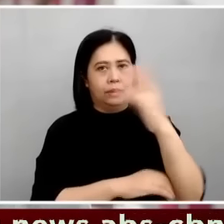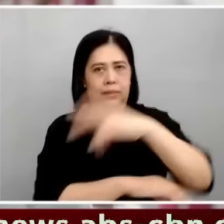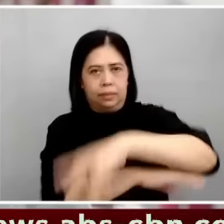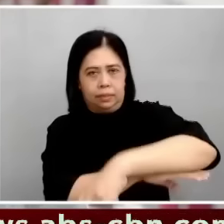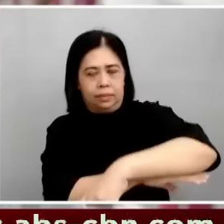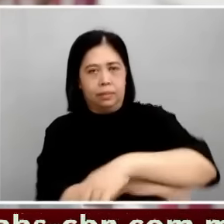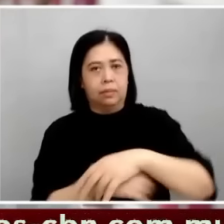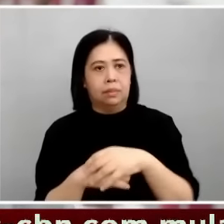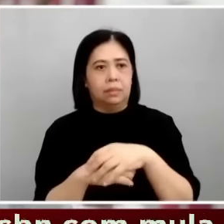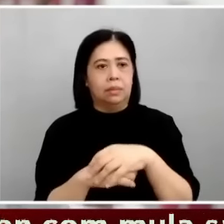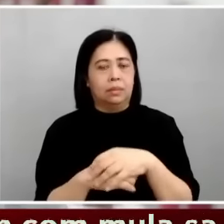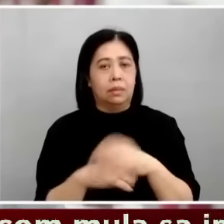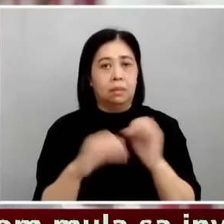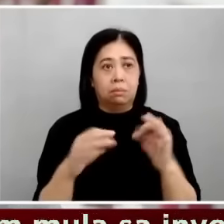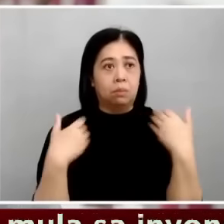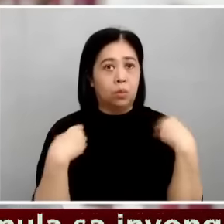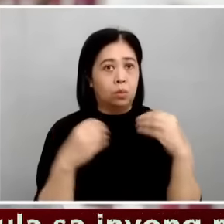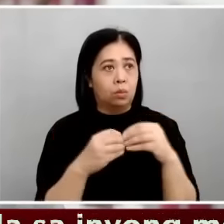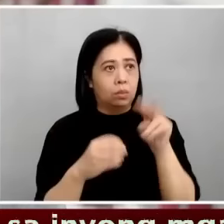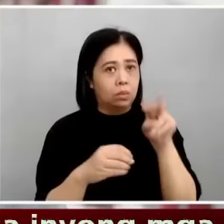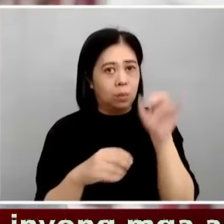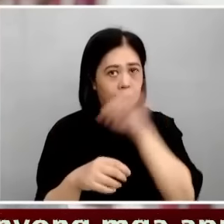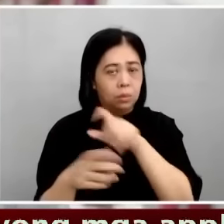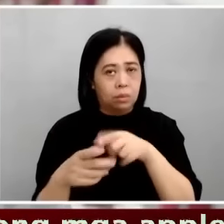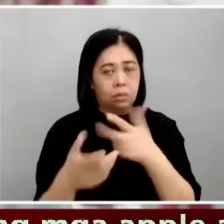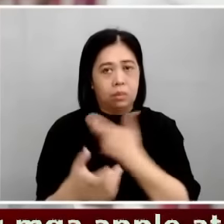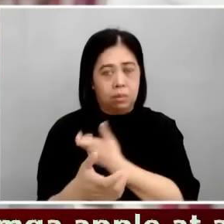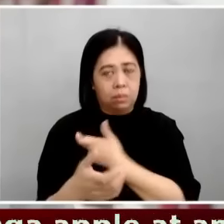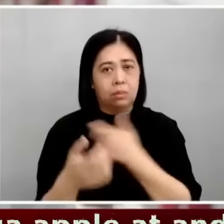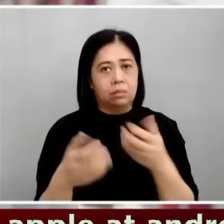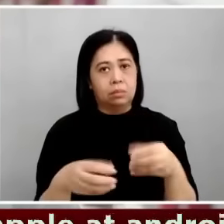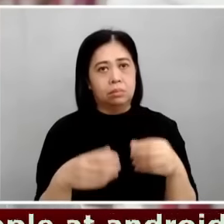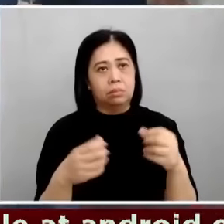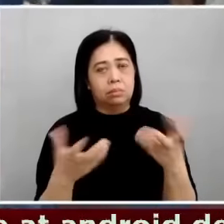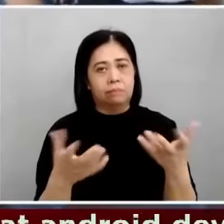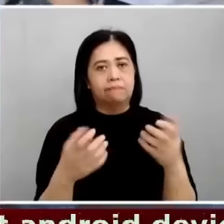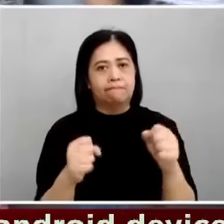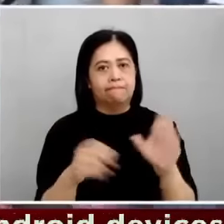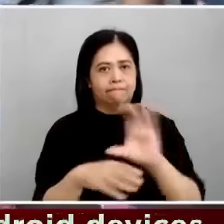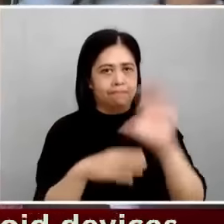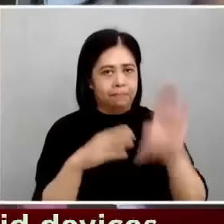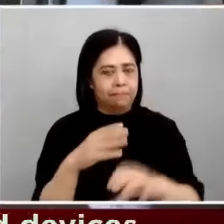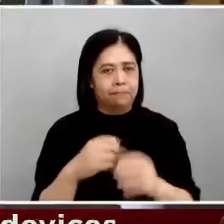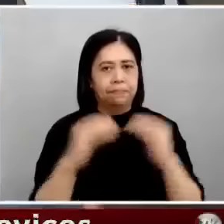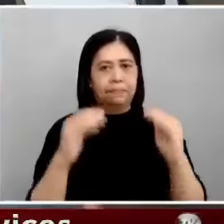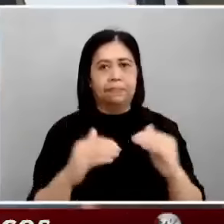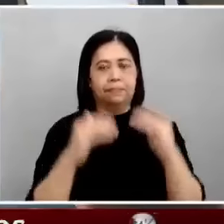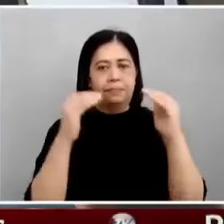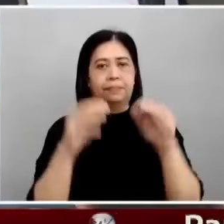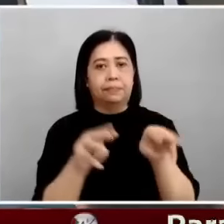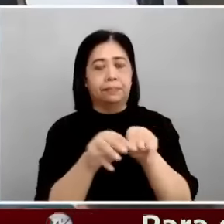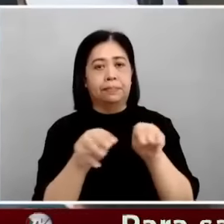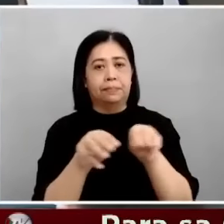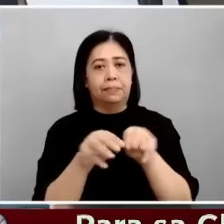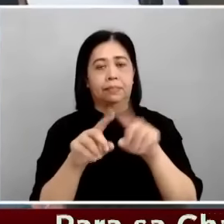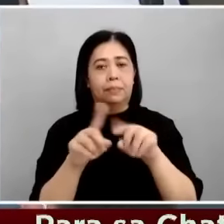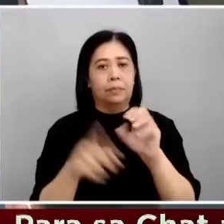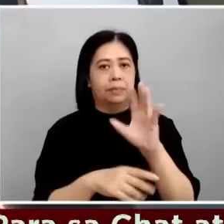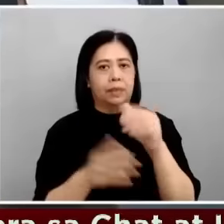kung mayroon pa kaming natitirang mababakunaan, yun po'y aming tatapusin. Itataas naman ang Marikina sa 15,000